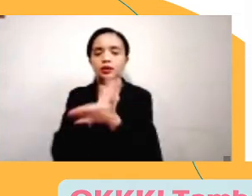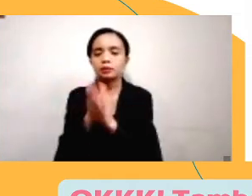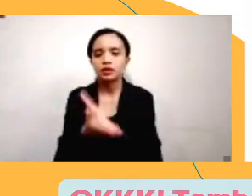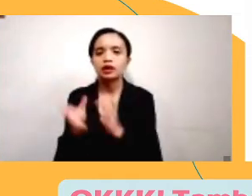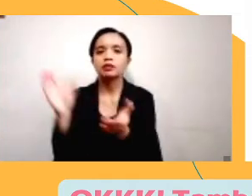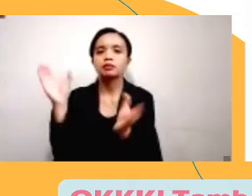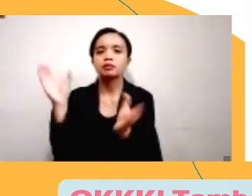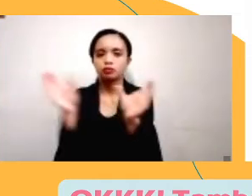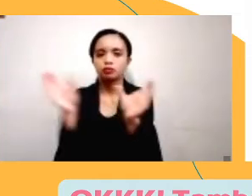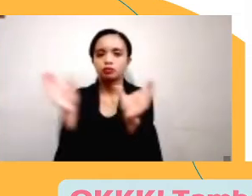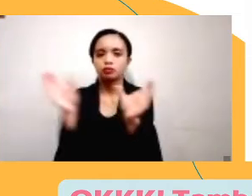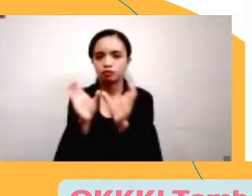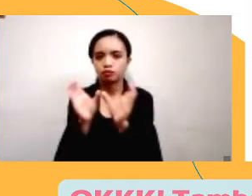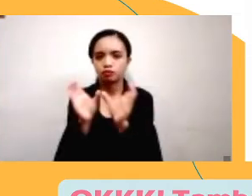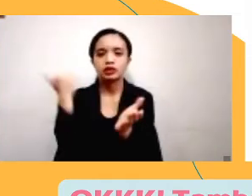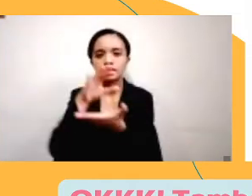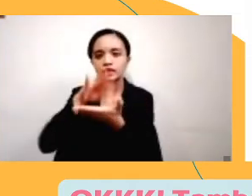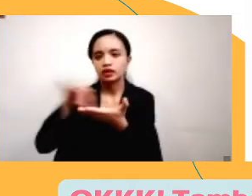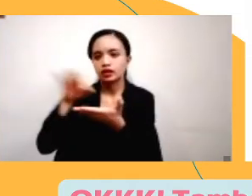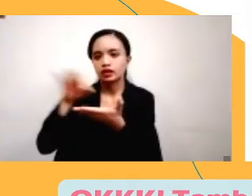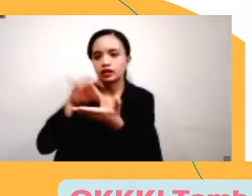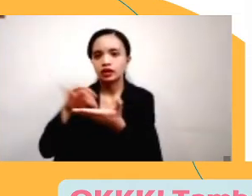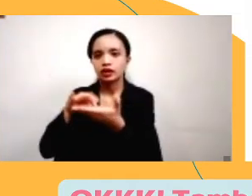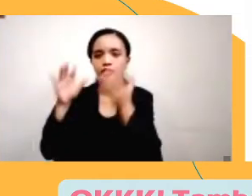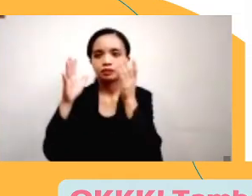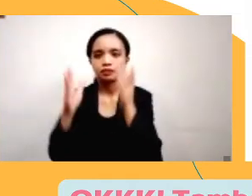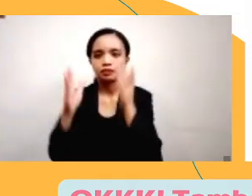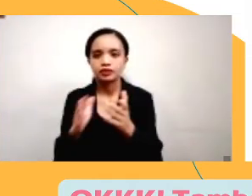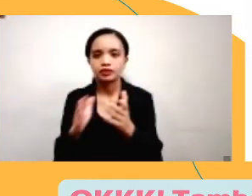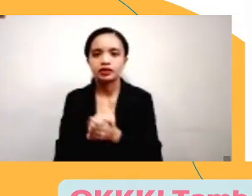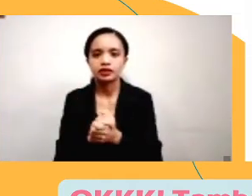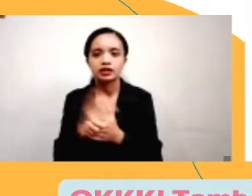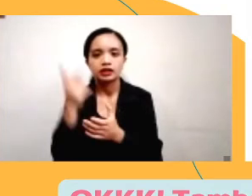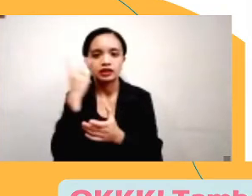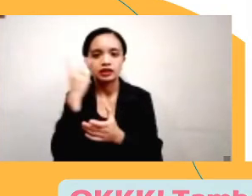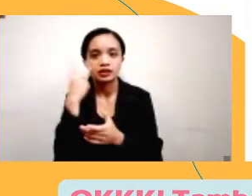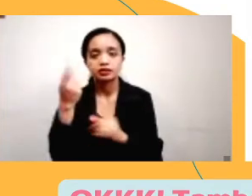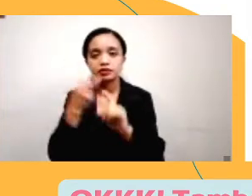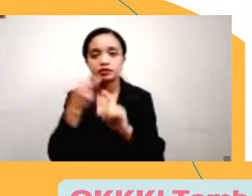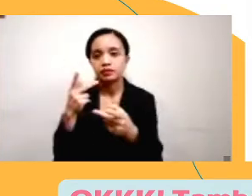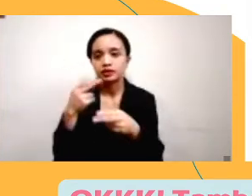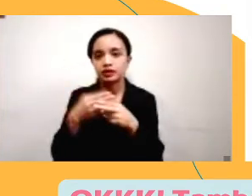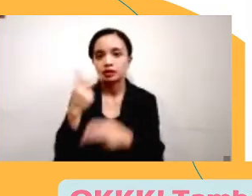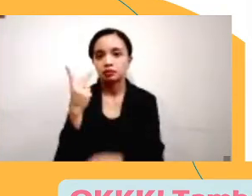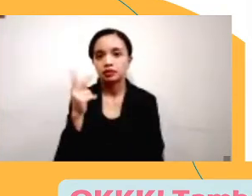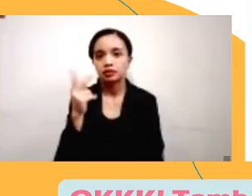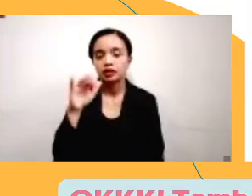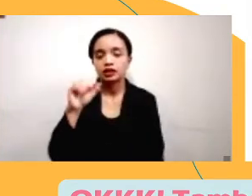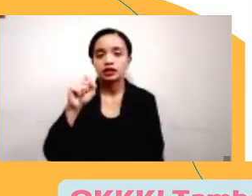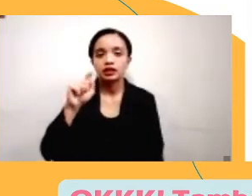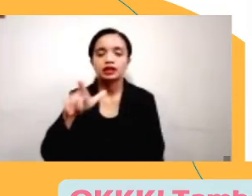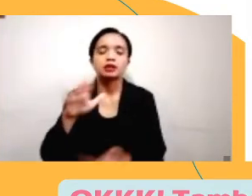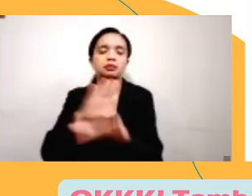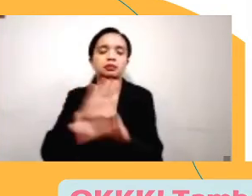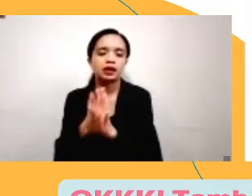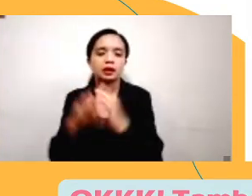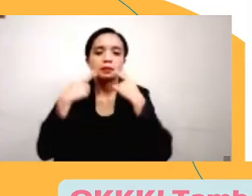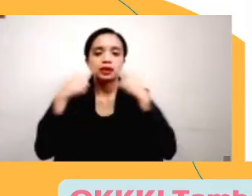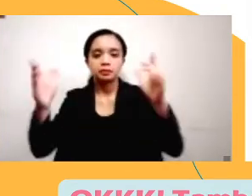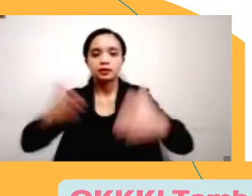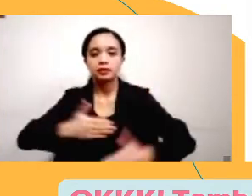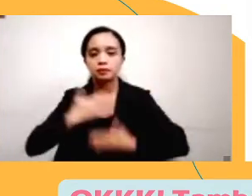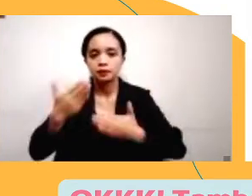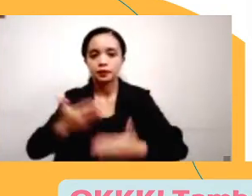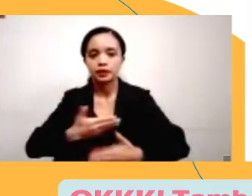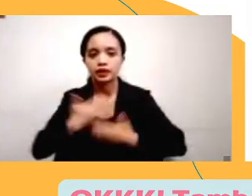mga sumagot dito? Okay, sabi ni Frank. Okay, Frank Cristel, no? Maging successful and happy at the same time. Okay, maganda kasi